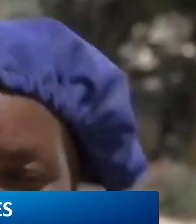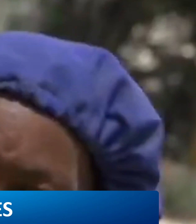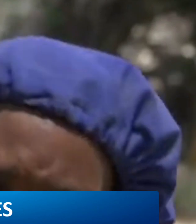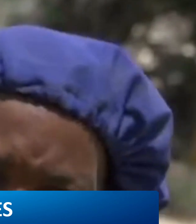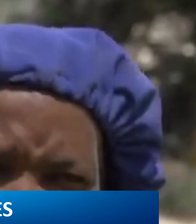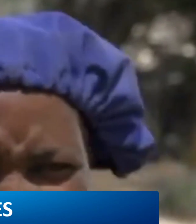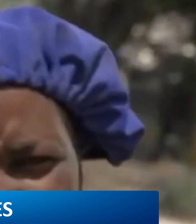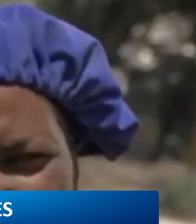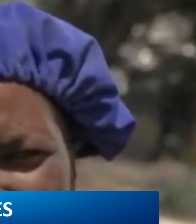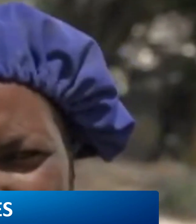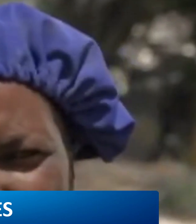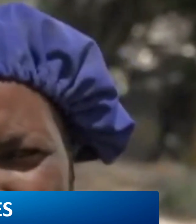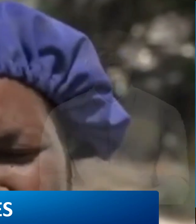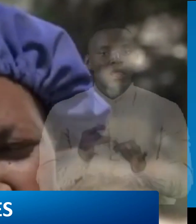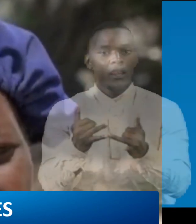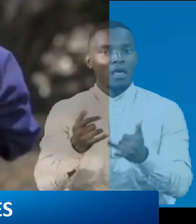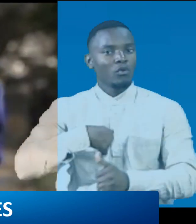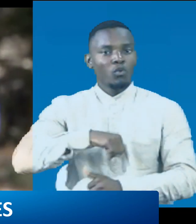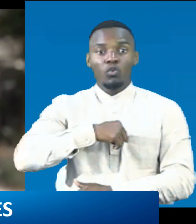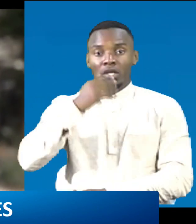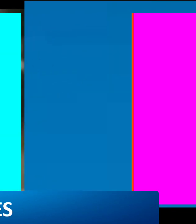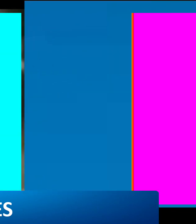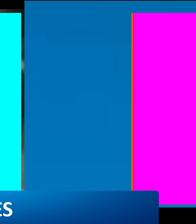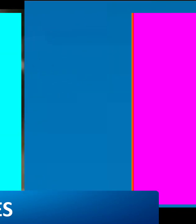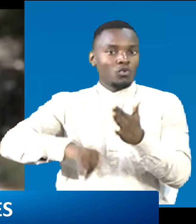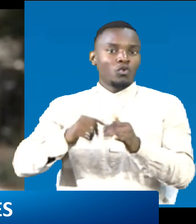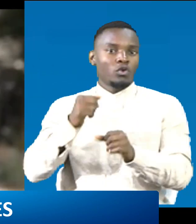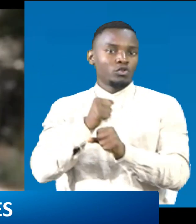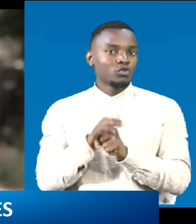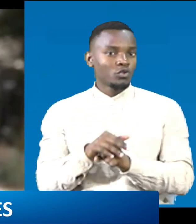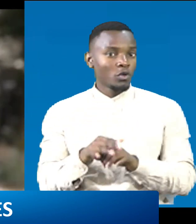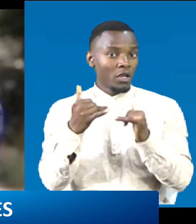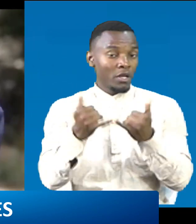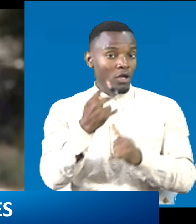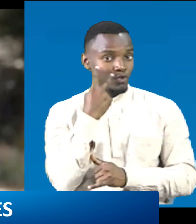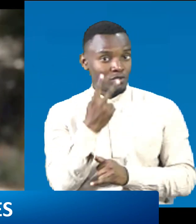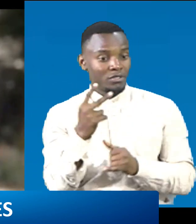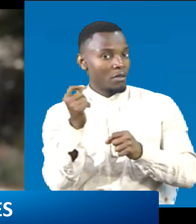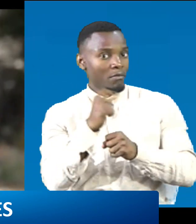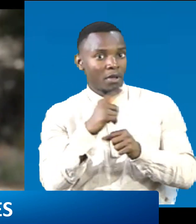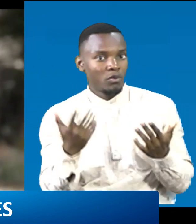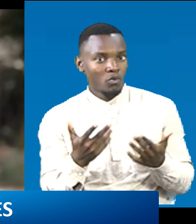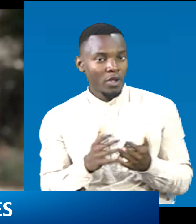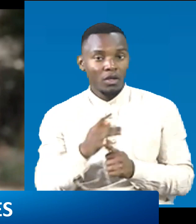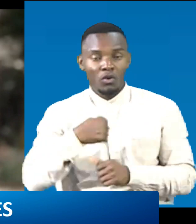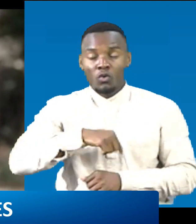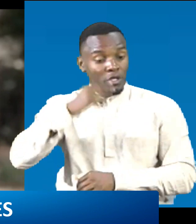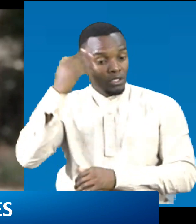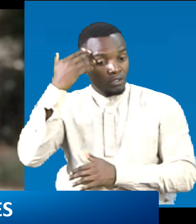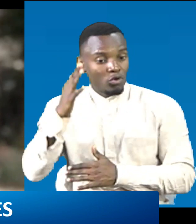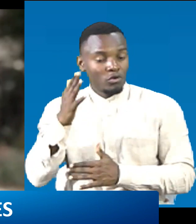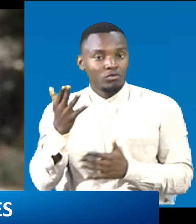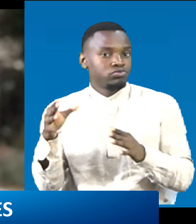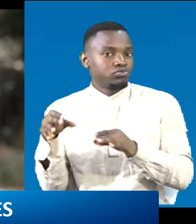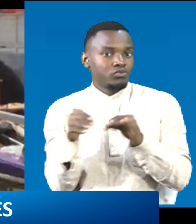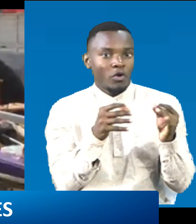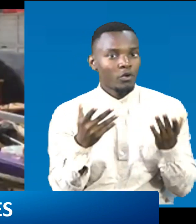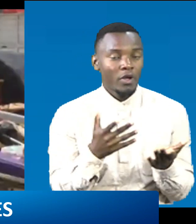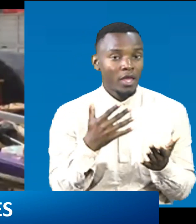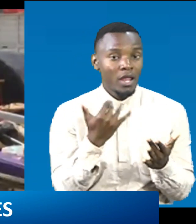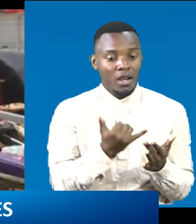Nakwambia hatuna mbele na nyuma. Unaona mwezi mahali huko. Hatujui tunaenda wapi. Tunapanga tu